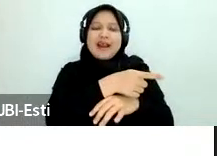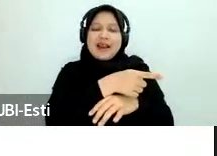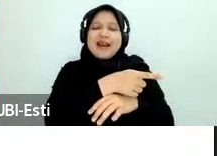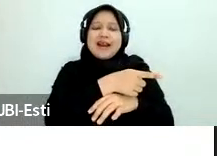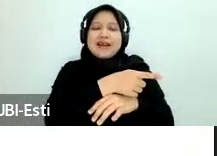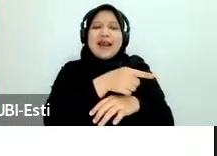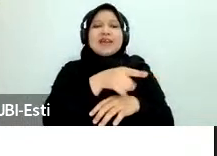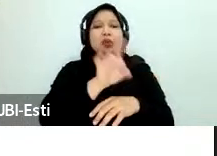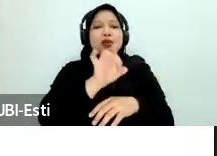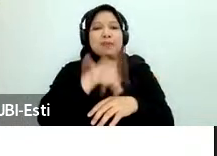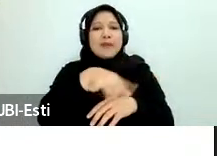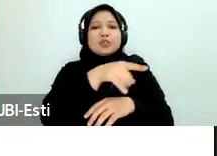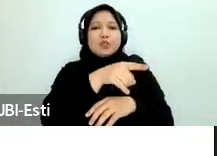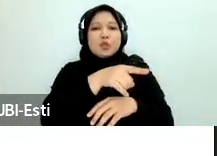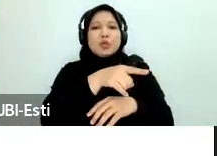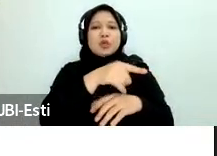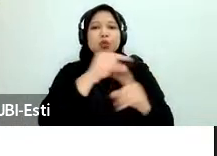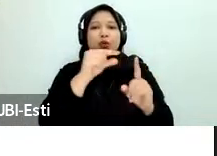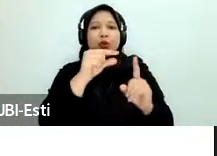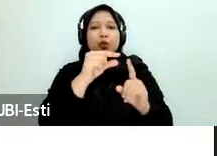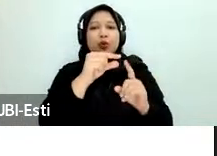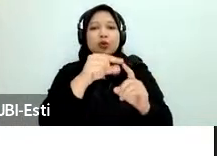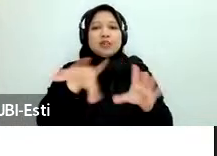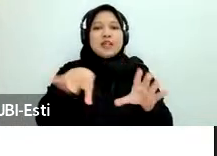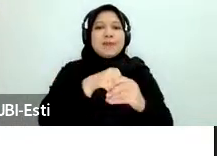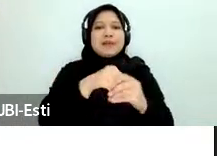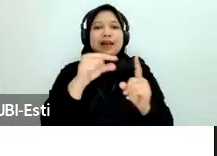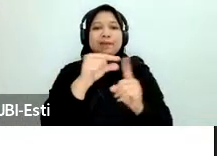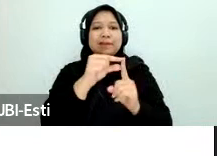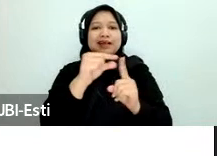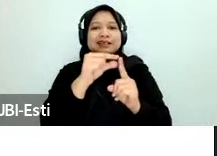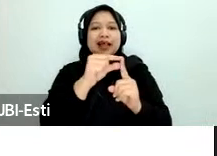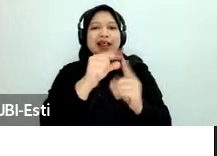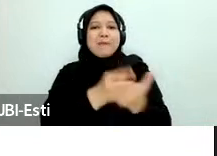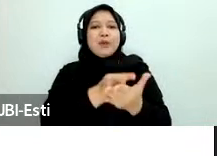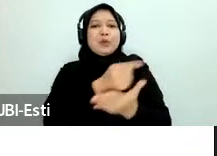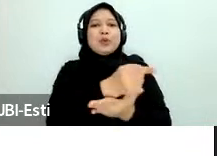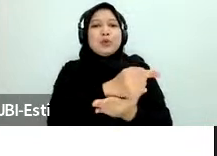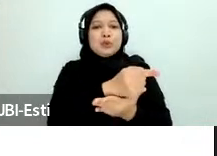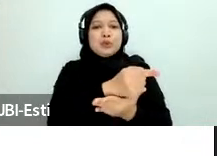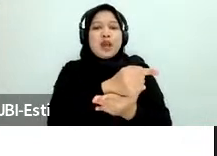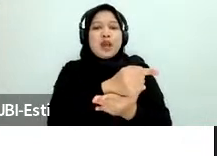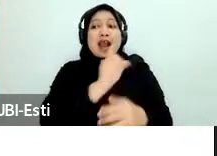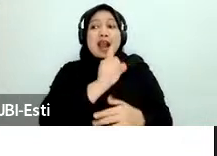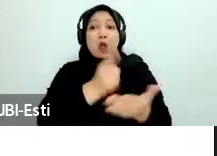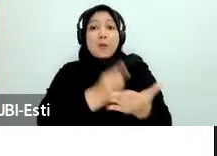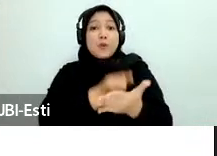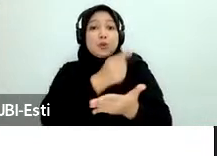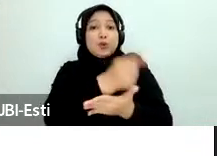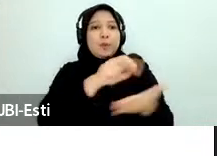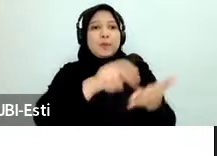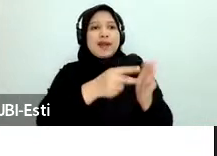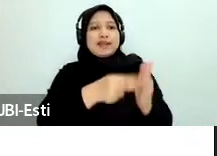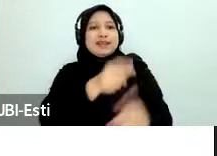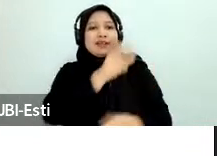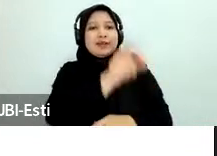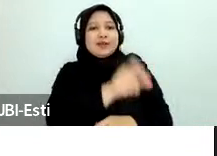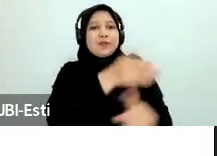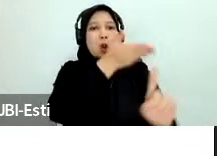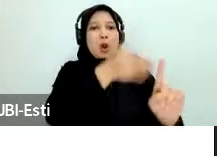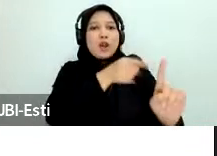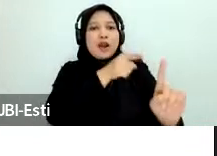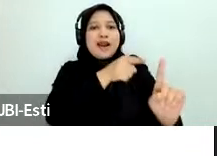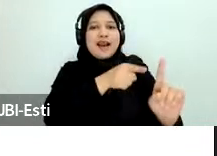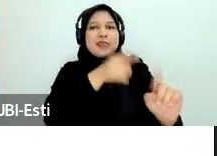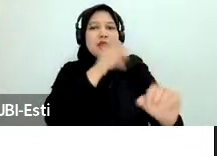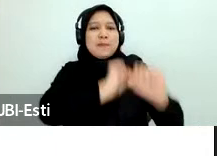ke pasal yang dituduhkan suatu hal padahal mendudukkan suatu hal berarti menuduh melakukan sesuatu Jadi kalau misalnya ada